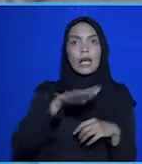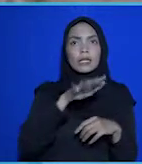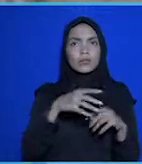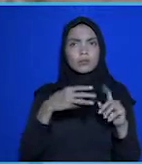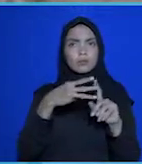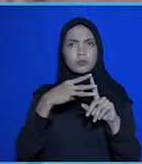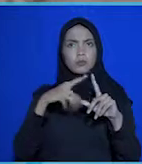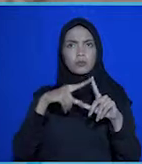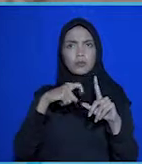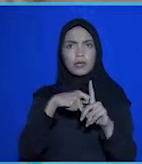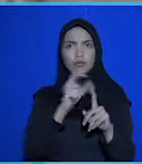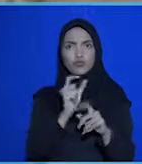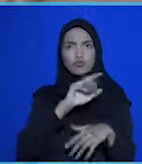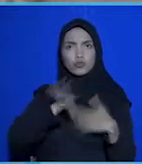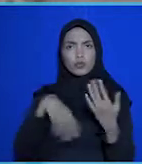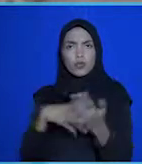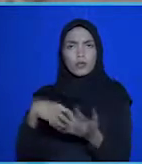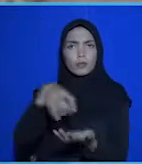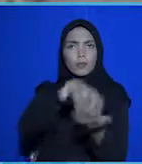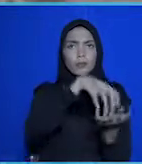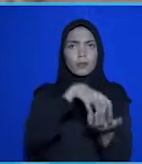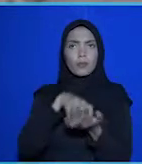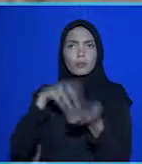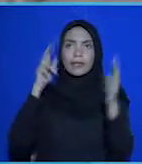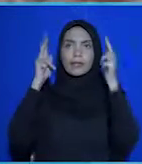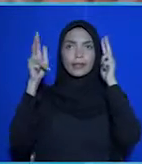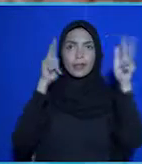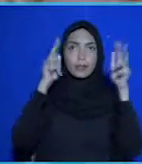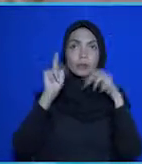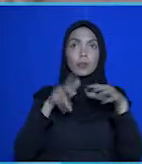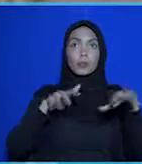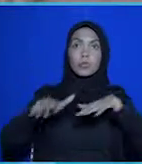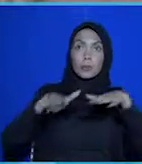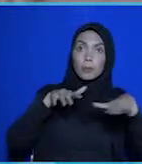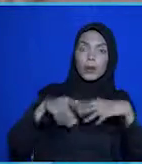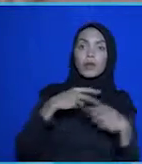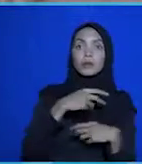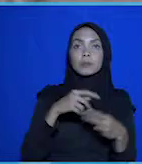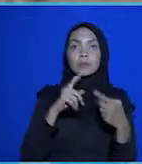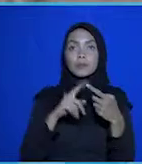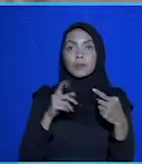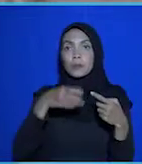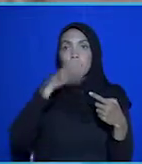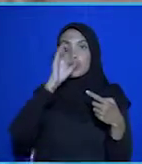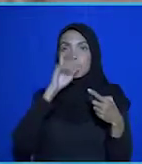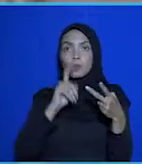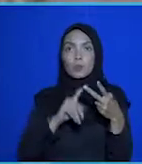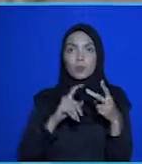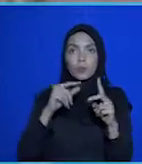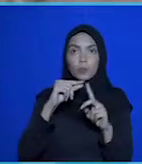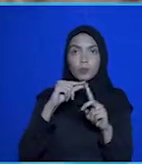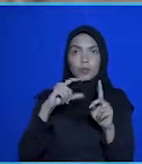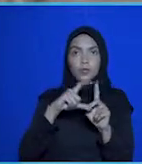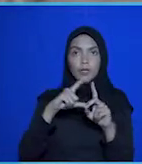seluruh provinsi NTB ini. Kenapa? Karena dengan adanya gempa, air minum dan PDAM tidak